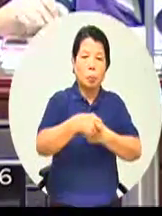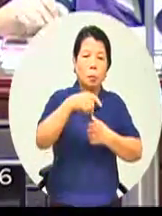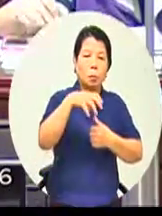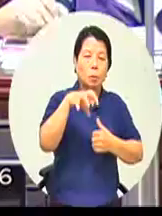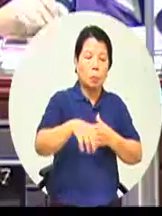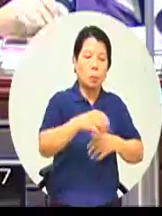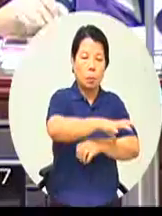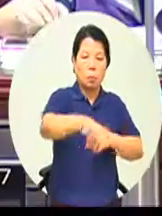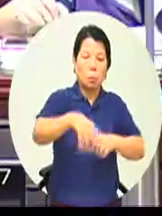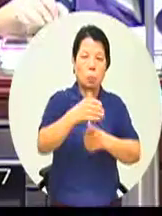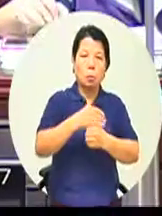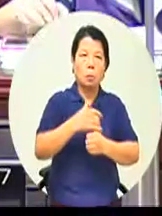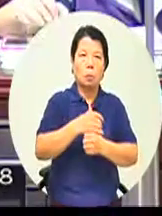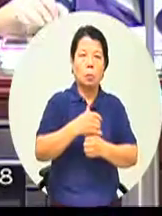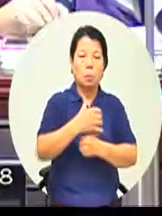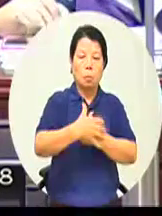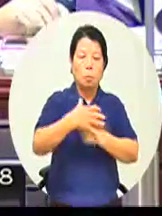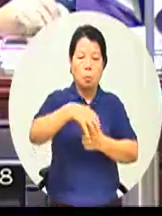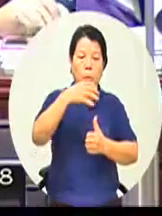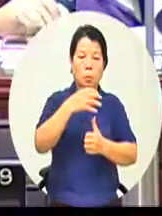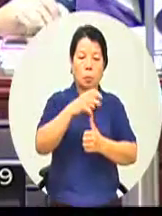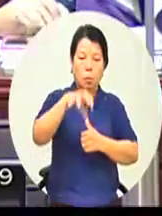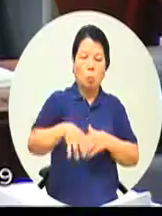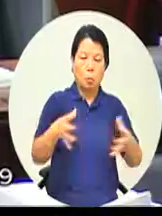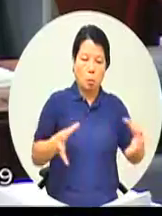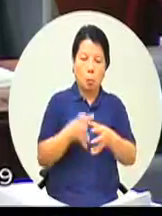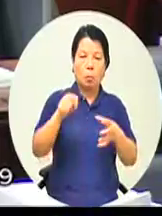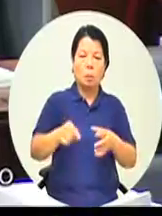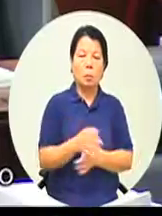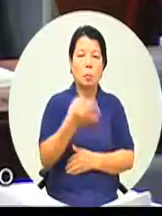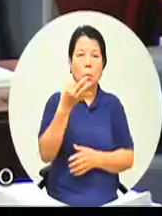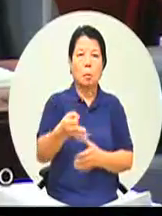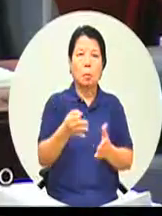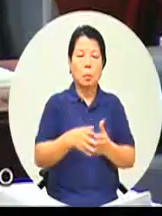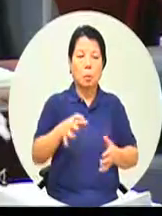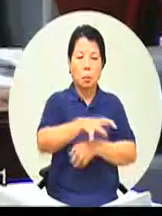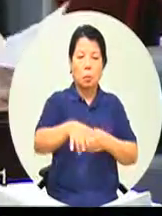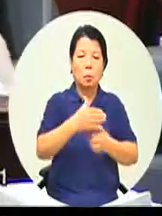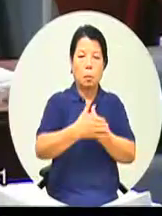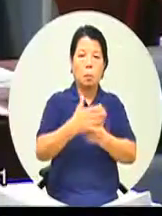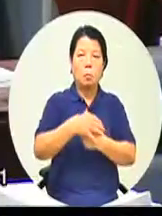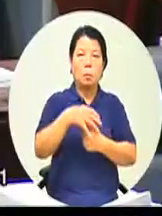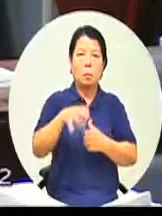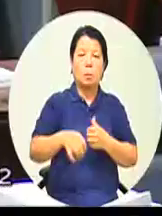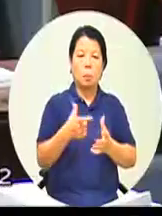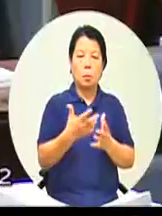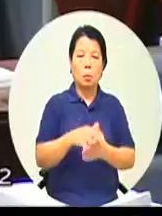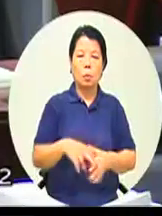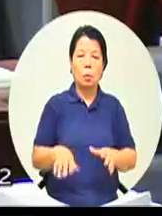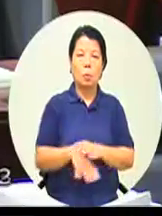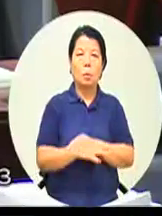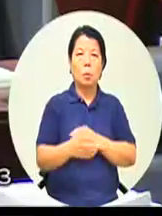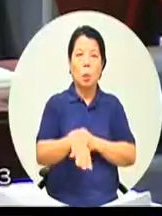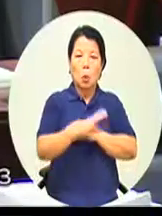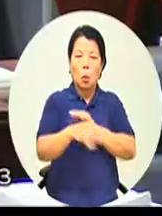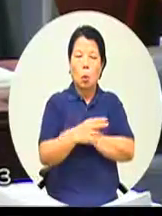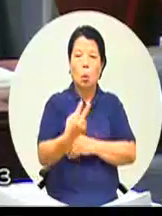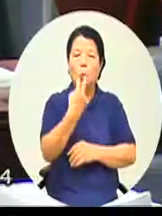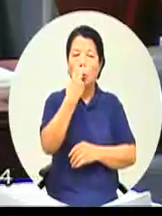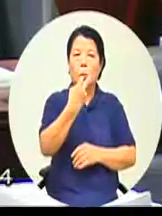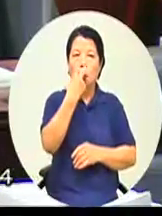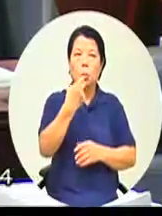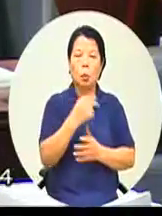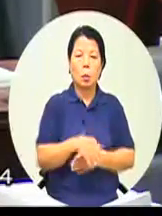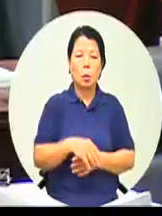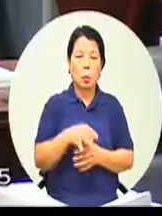局 一起， 好，一起 对。 然后这笔经费，我们环保局不是有一笔空屋吗？ 空屋费用、哦、 空 屋基金、 啊，像